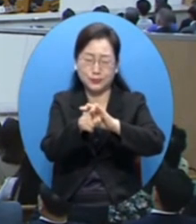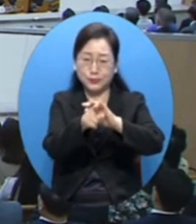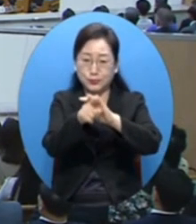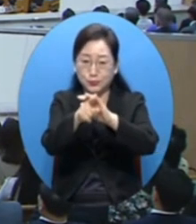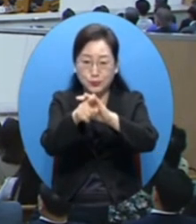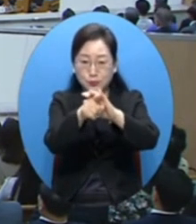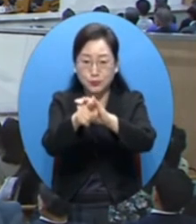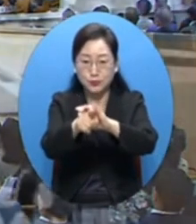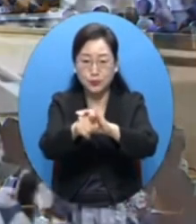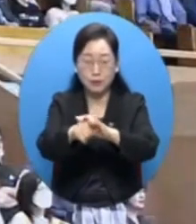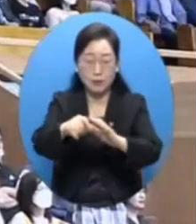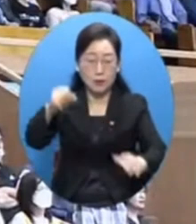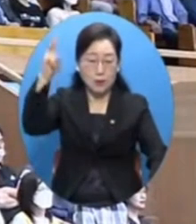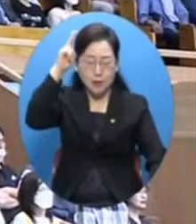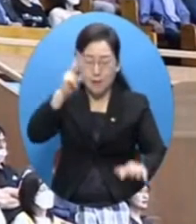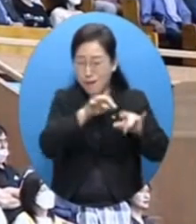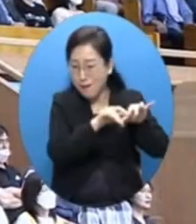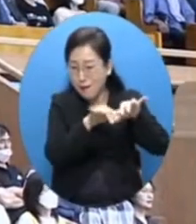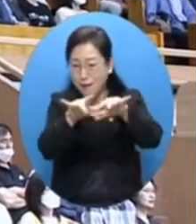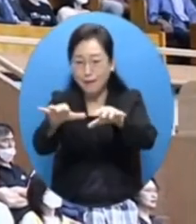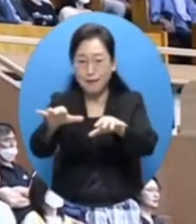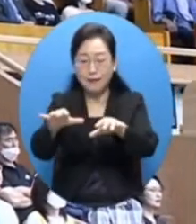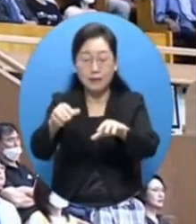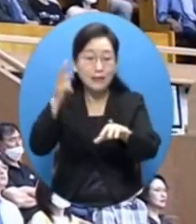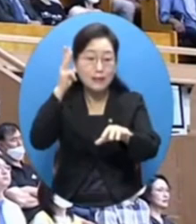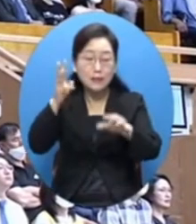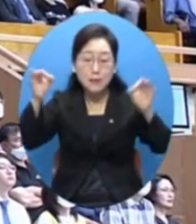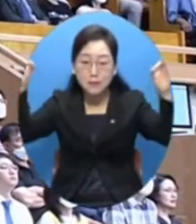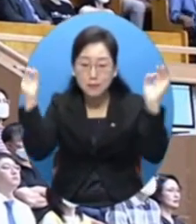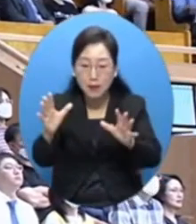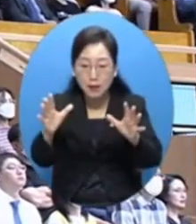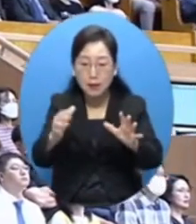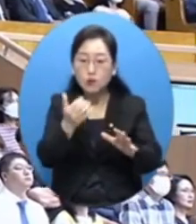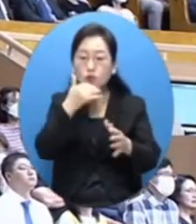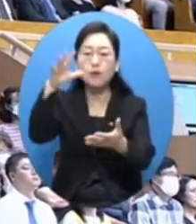밀고 내려와서 3일 만에 서울을 점령합니다.